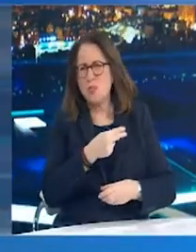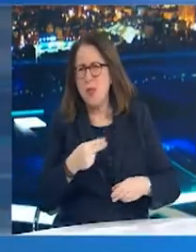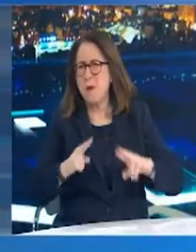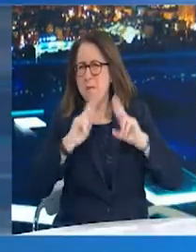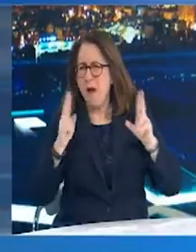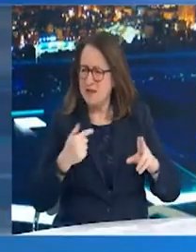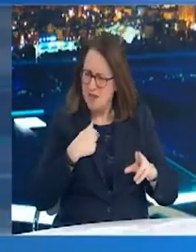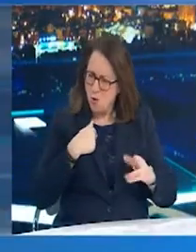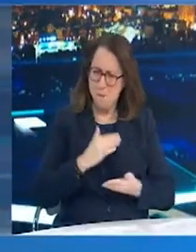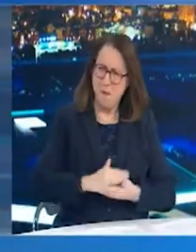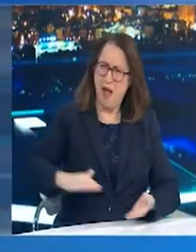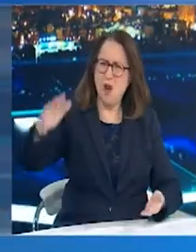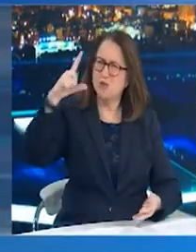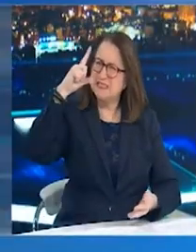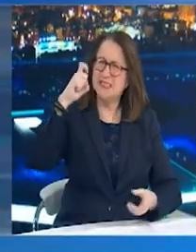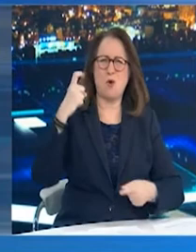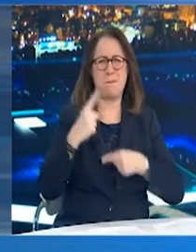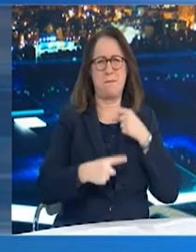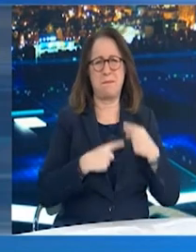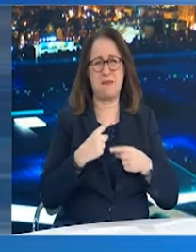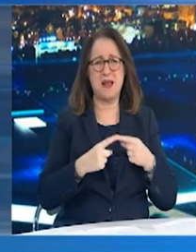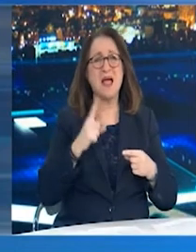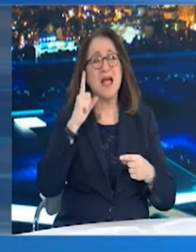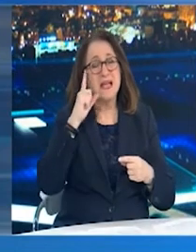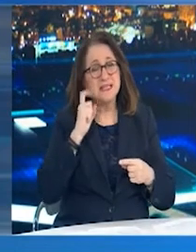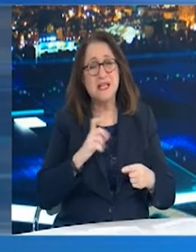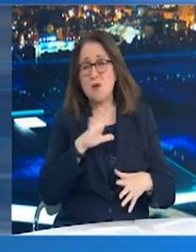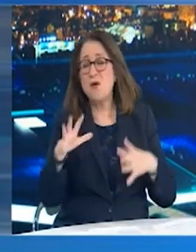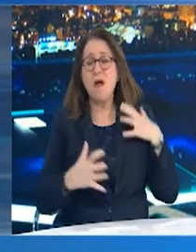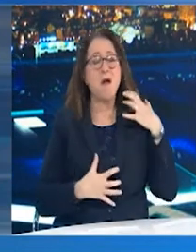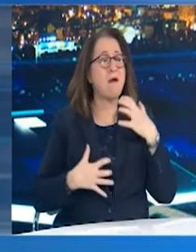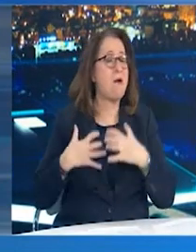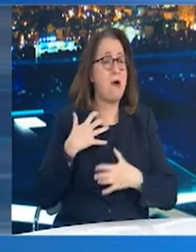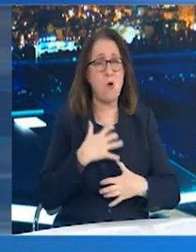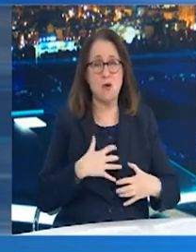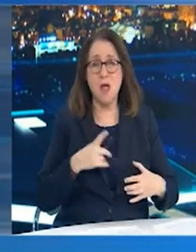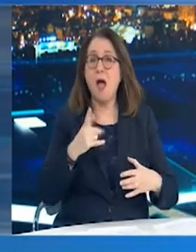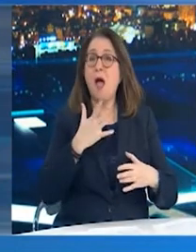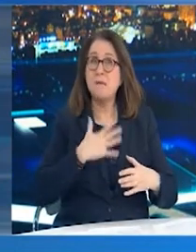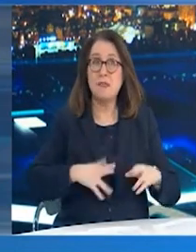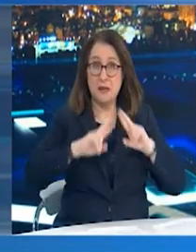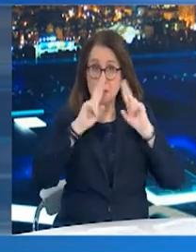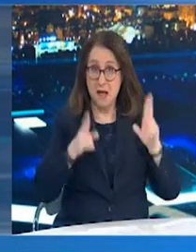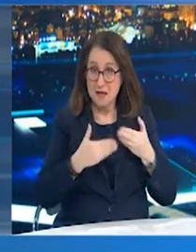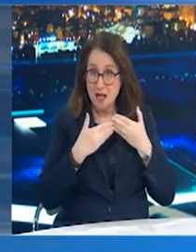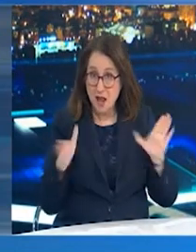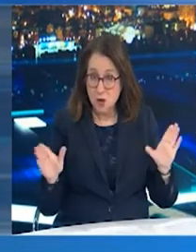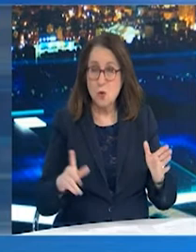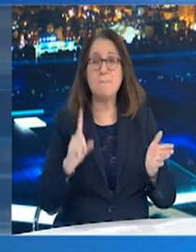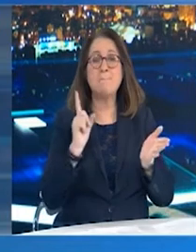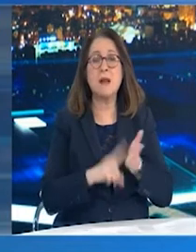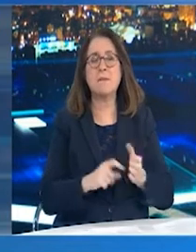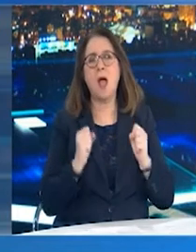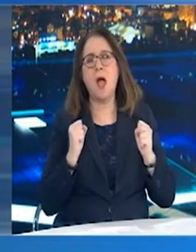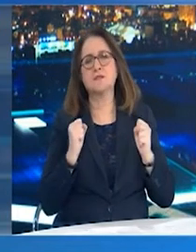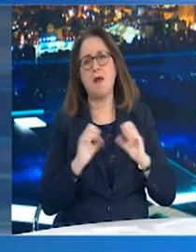μόνος τρόπος για να λειτουργεί η αγορά είναι να λειτουργεί με υγειονομική ασφάλεια. Ο μόνος τρόπος για να λειτουργεί με υγειονομική ασφάλεια είναι όλοι